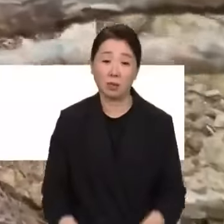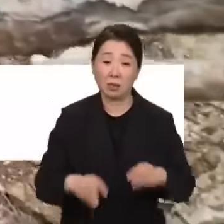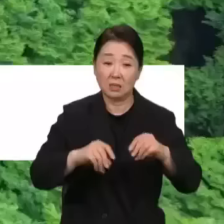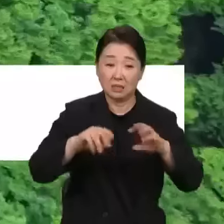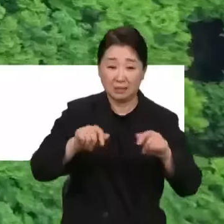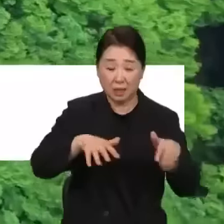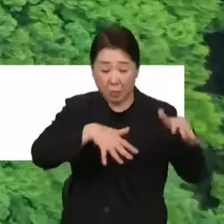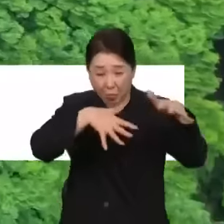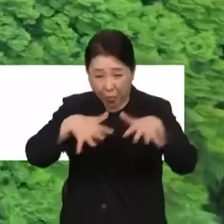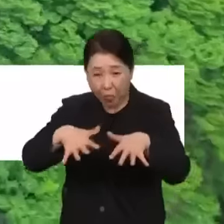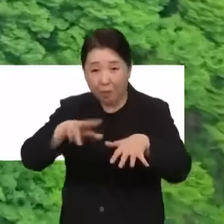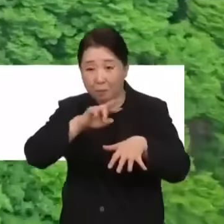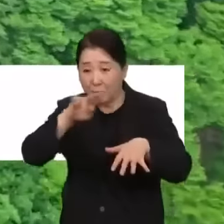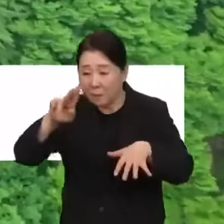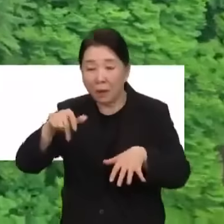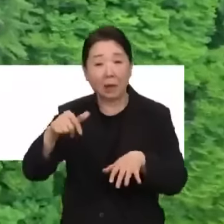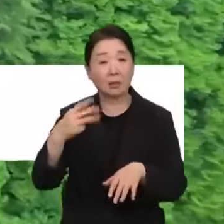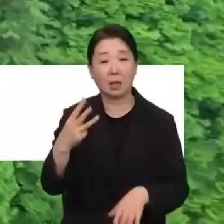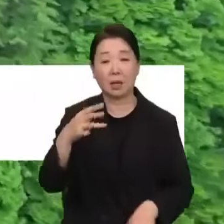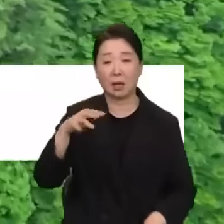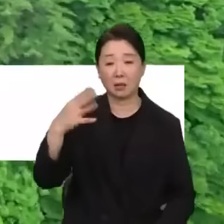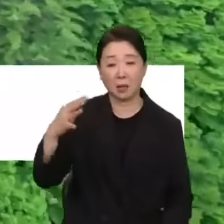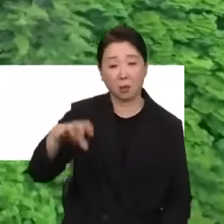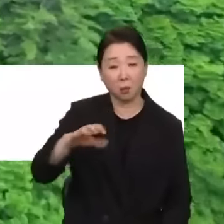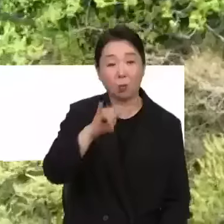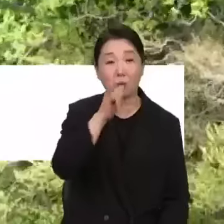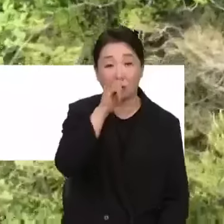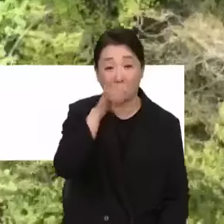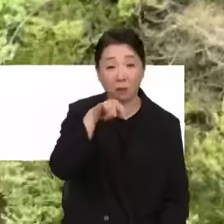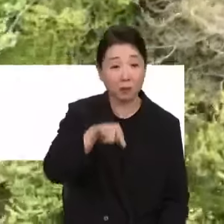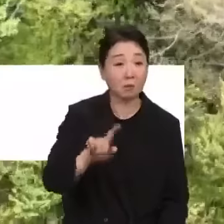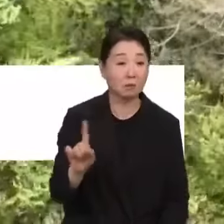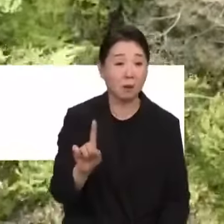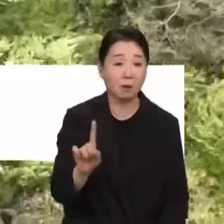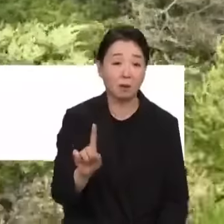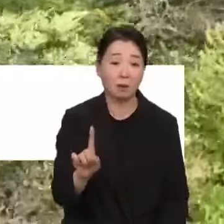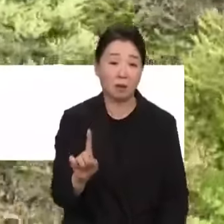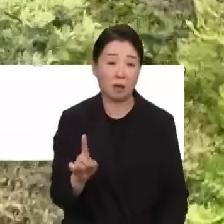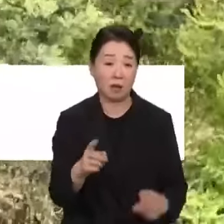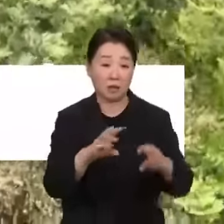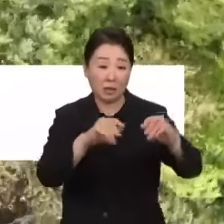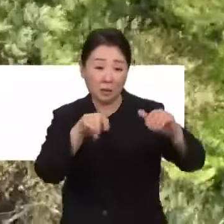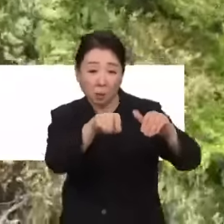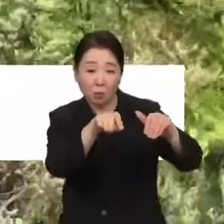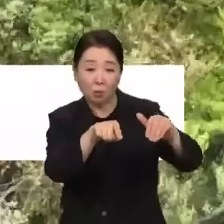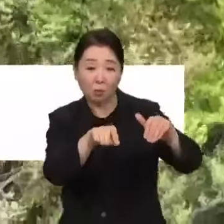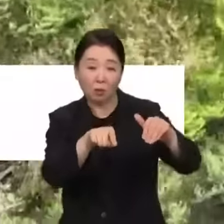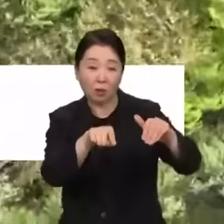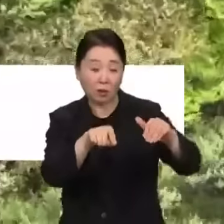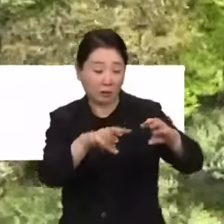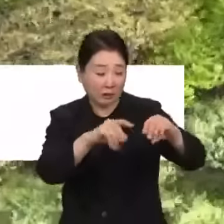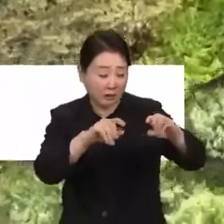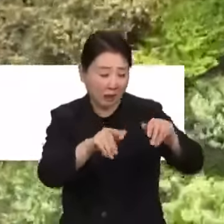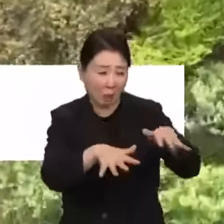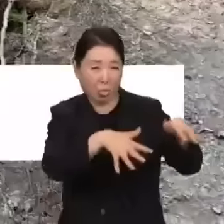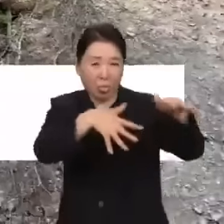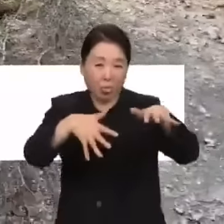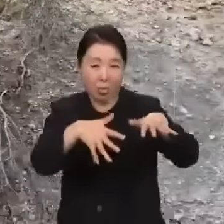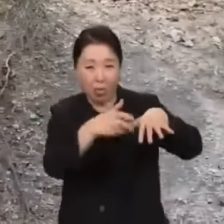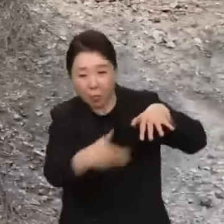세네 군데 나왔다는 것 자체는 여기가 전체 지질 차원에서 땅 밀림에 취약할 수 있는